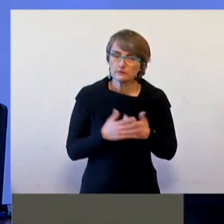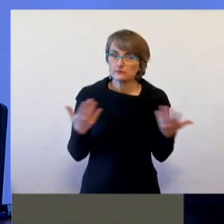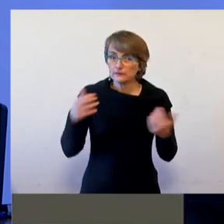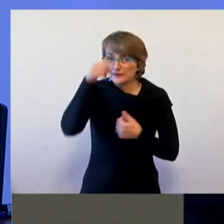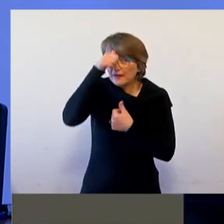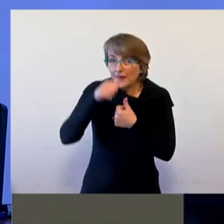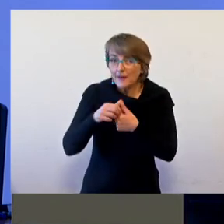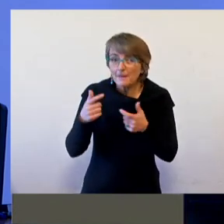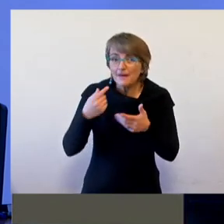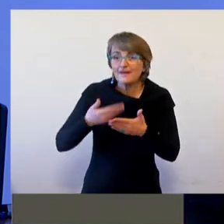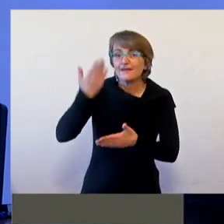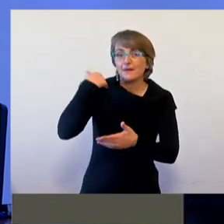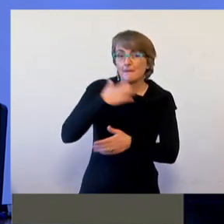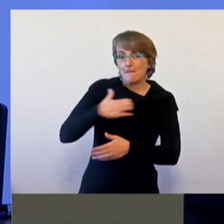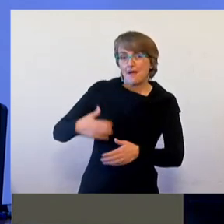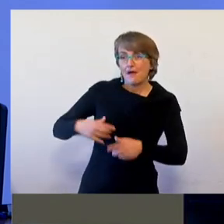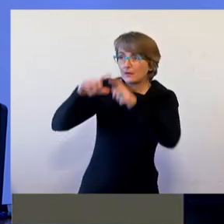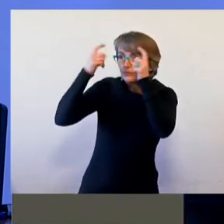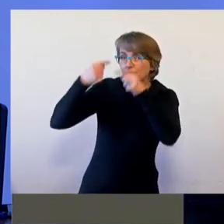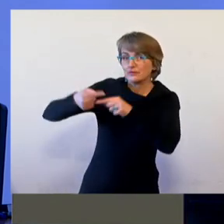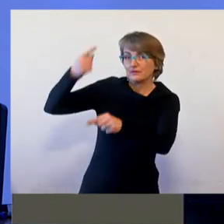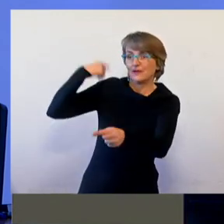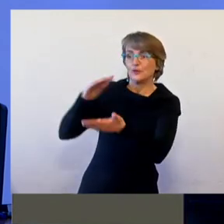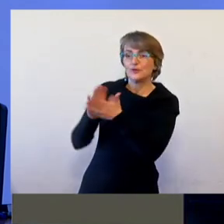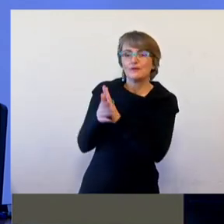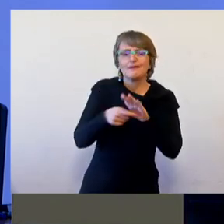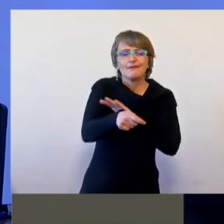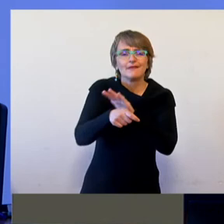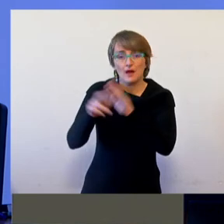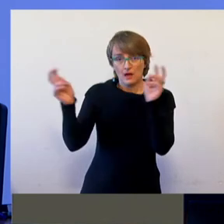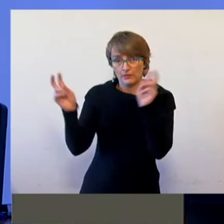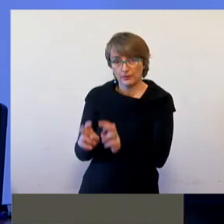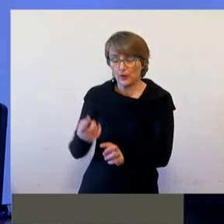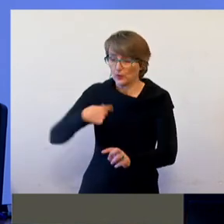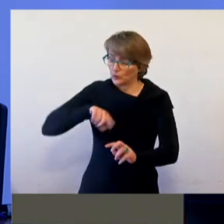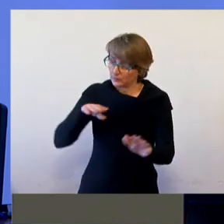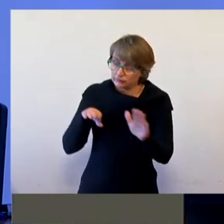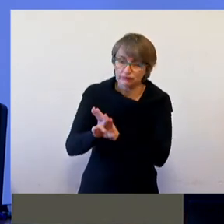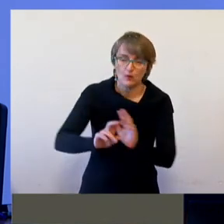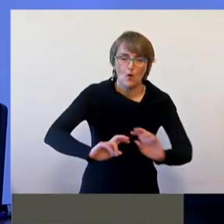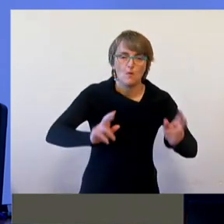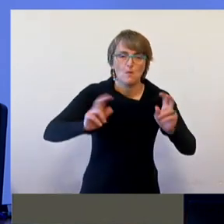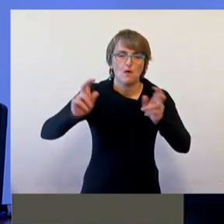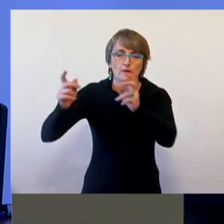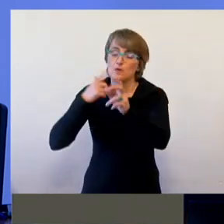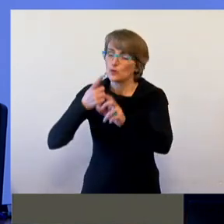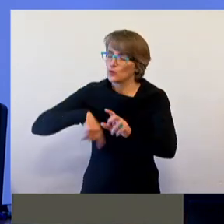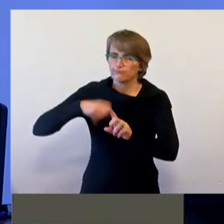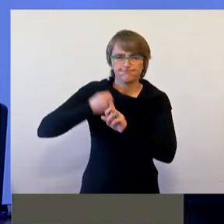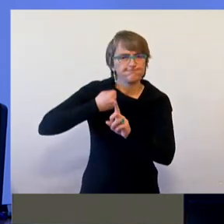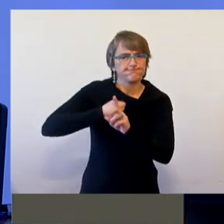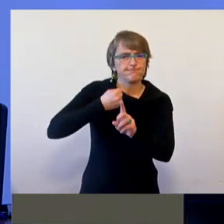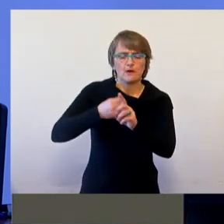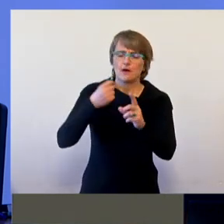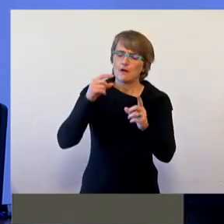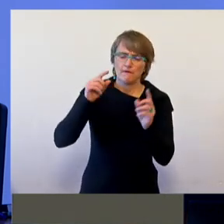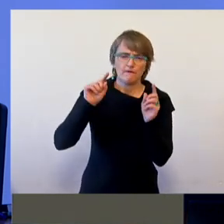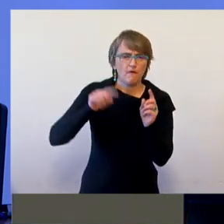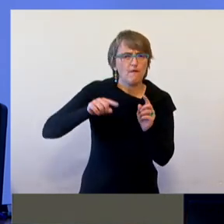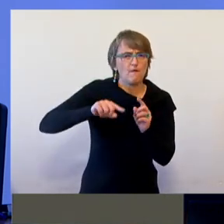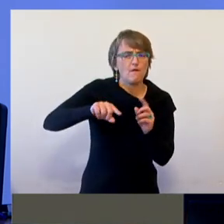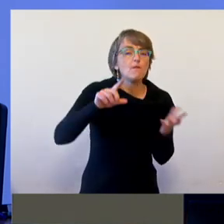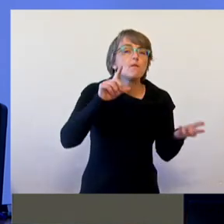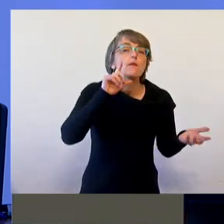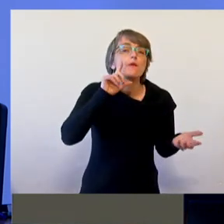mandat précédent, le soutien aux associations avait été diminué. Nous l'avons augmenté et nous continuons de le défendre. Pour une raison très simple, c'est